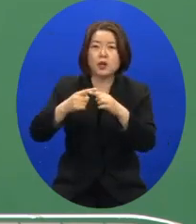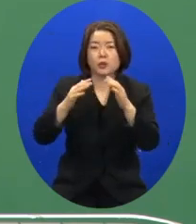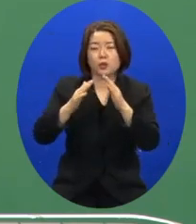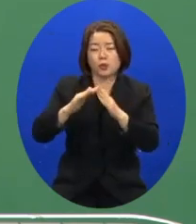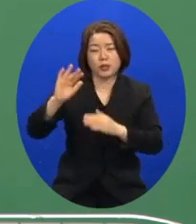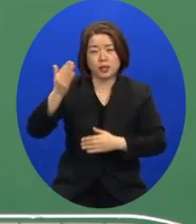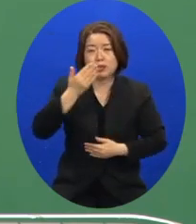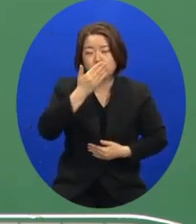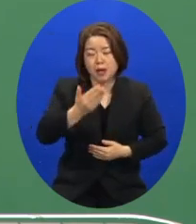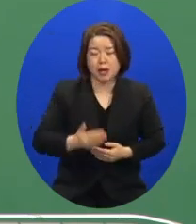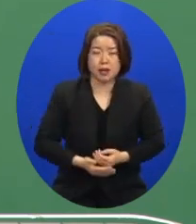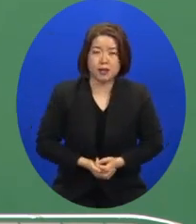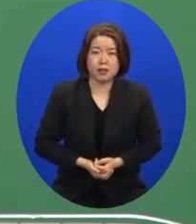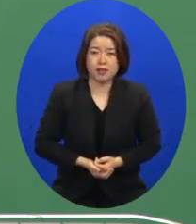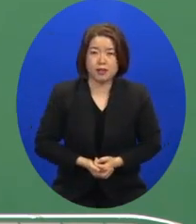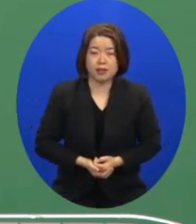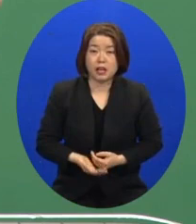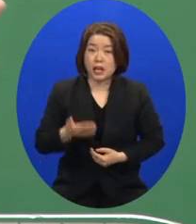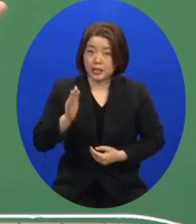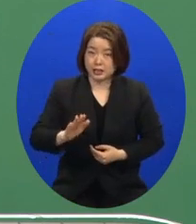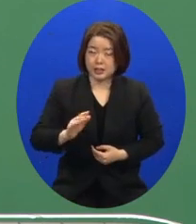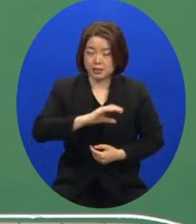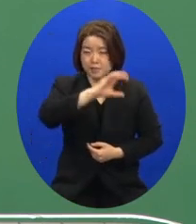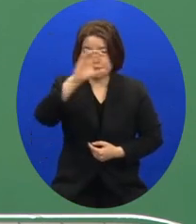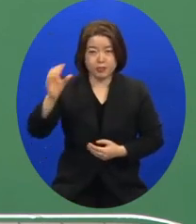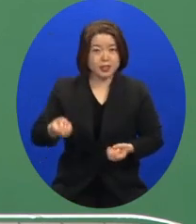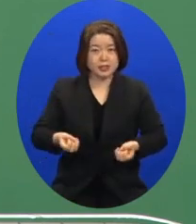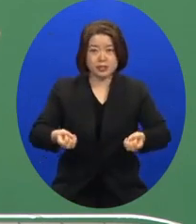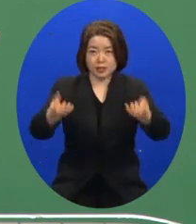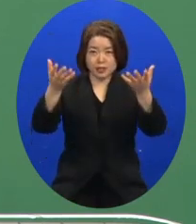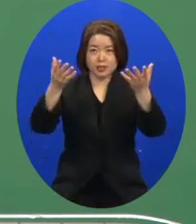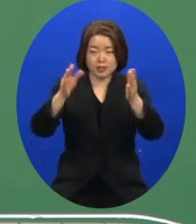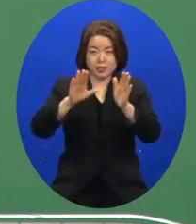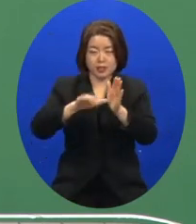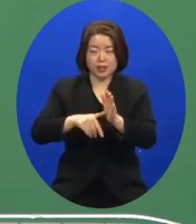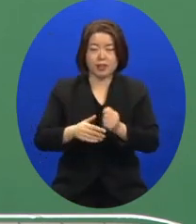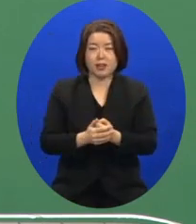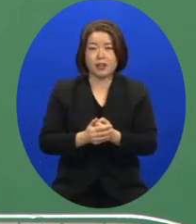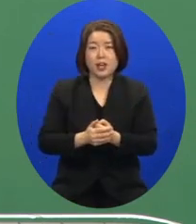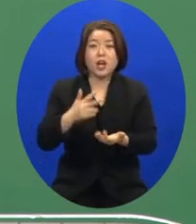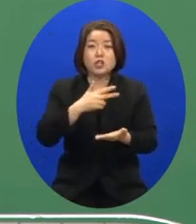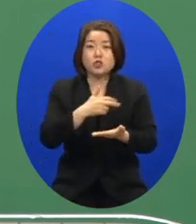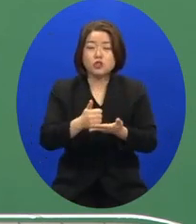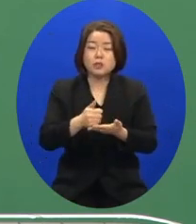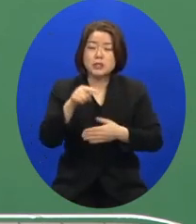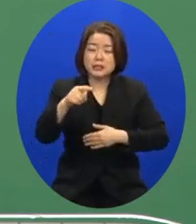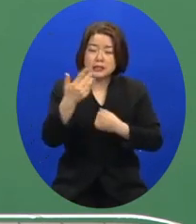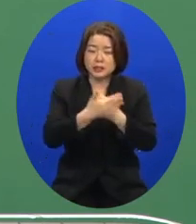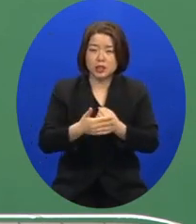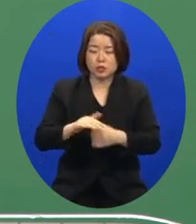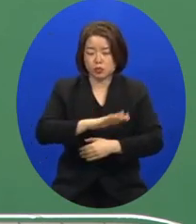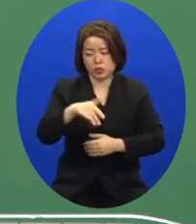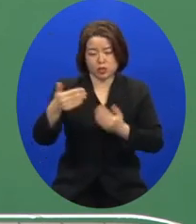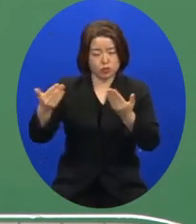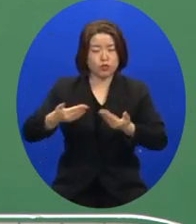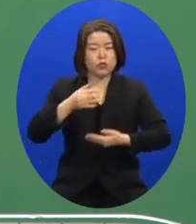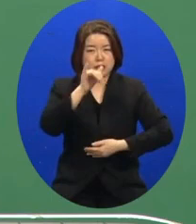때문입니다. 그런데 성탄절에 크리스마스 주님은 이미 그 은혜를 우리에게